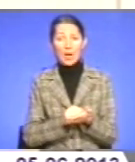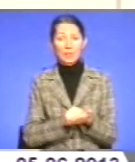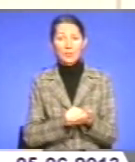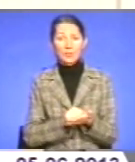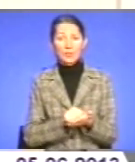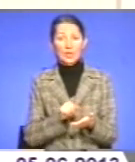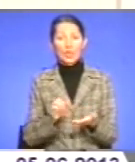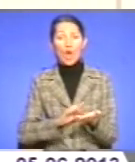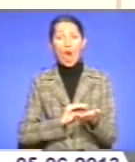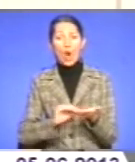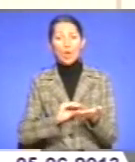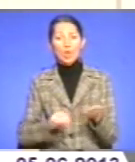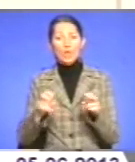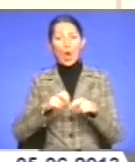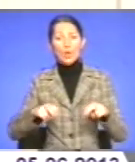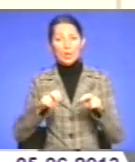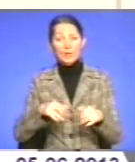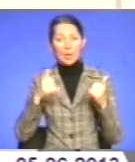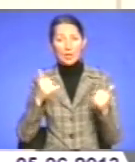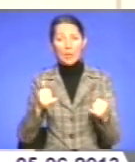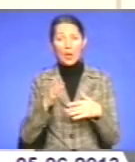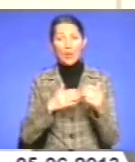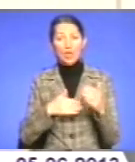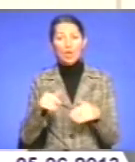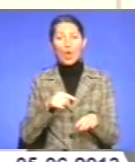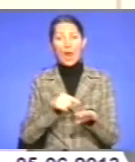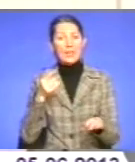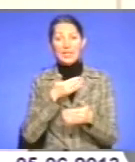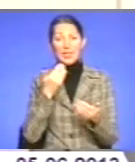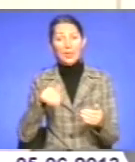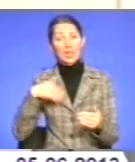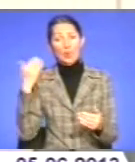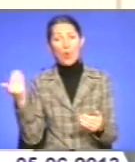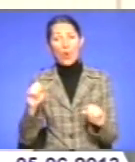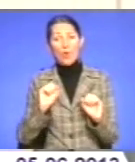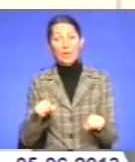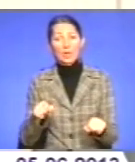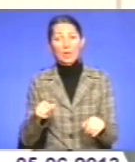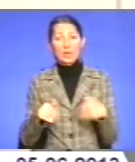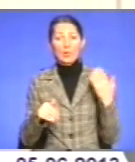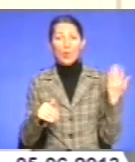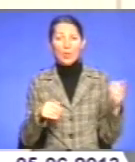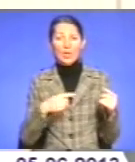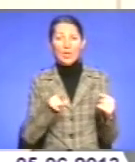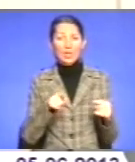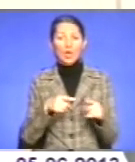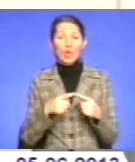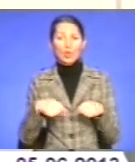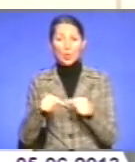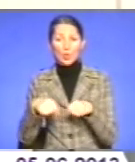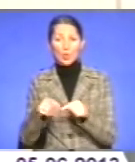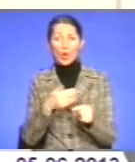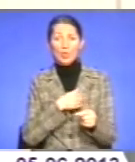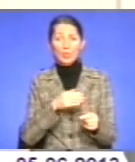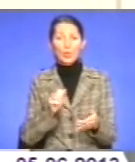чи журналістське розслідування. Зараз практично реакції немає ні з боку влади, ні з боку інших структур. А хотілося все-таки, щоб до